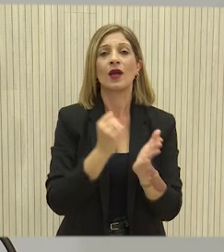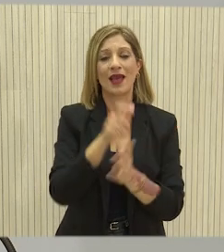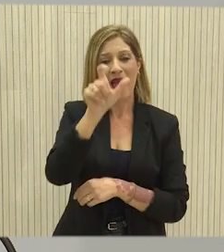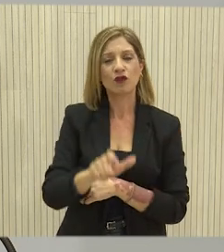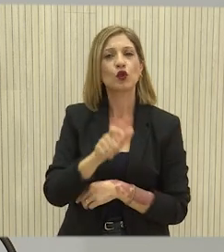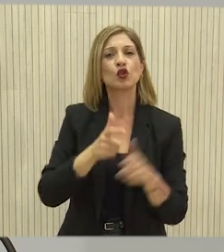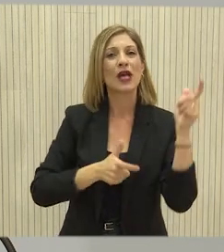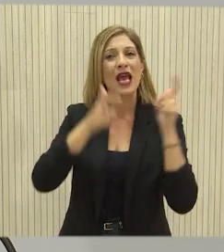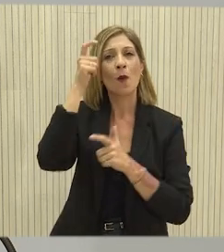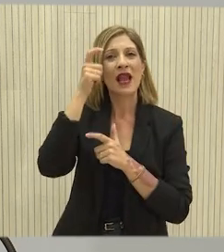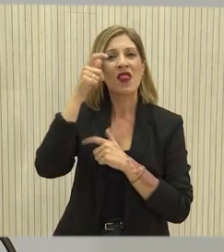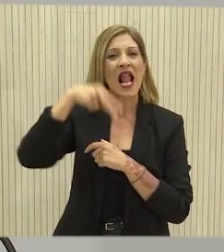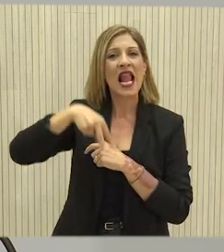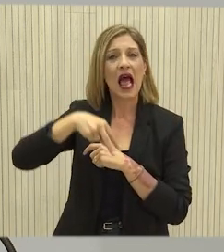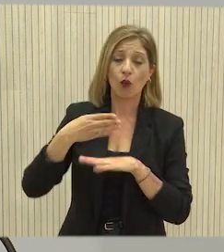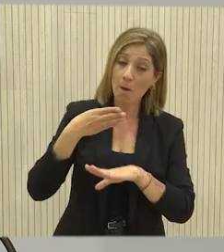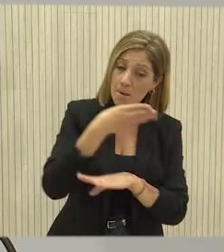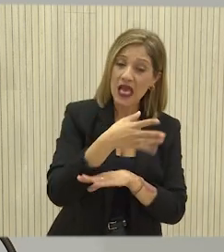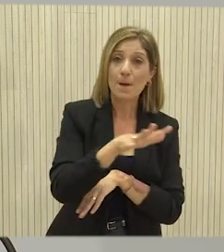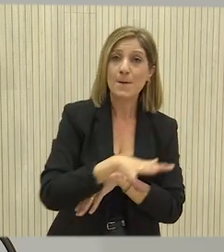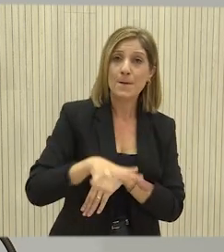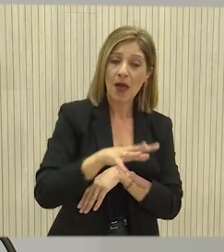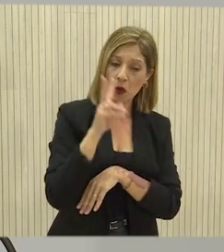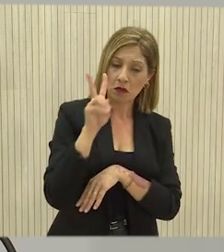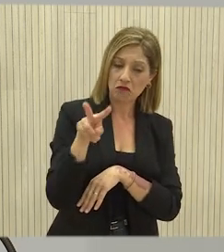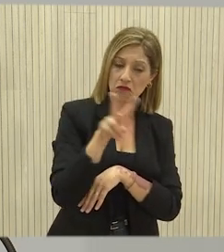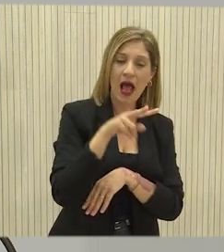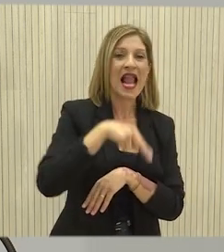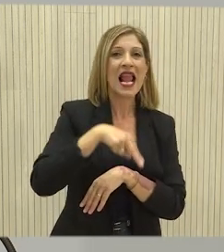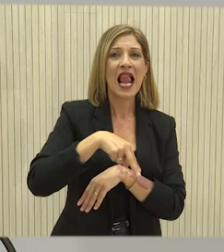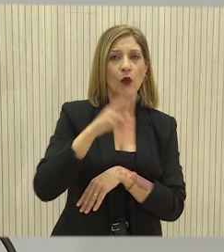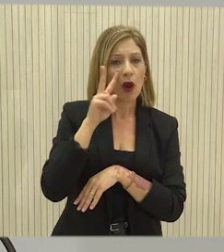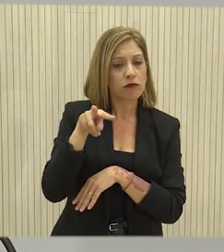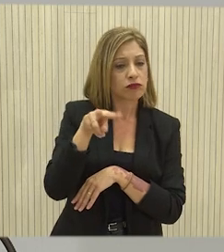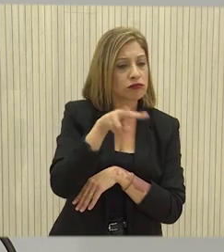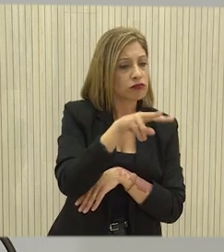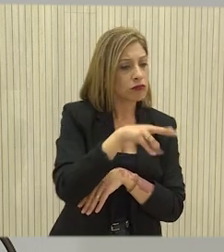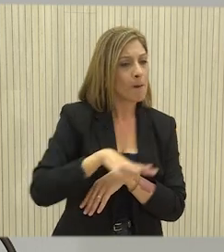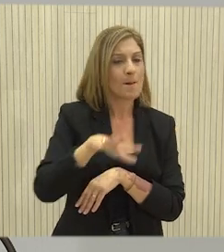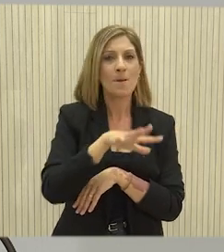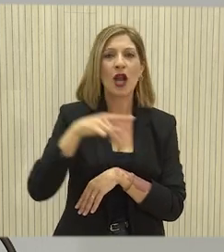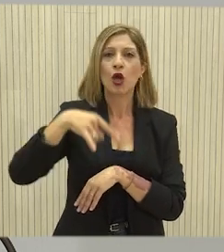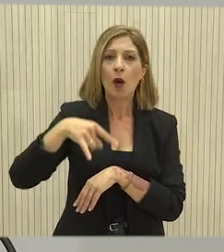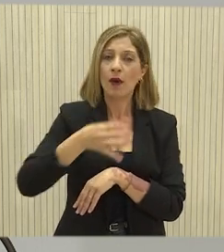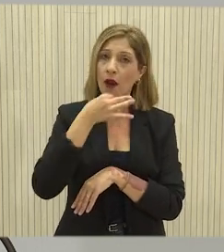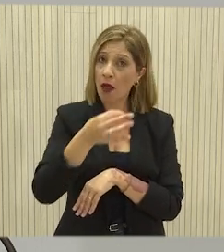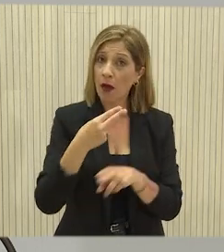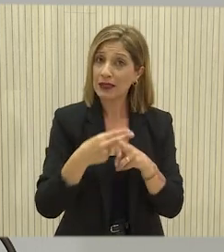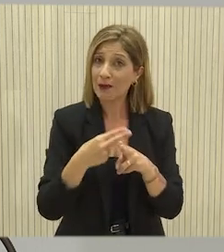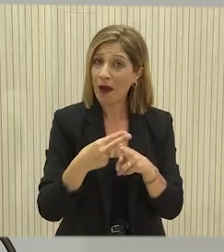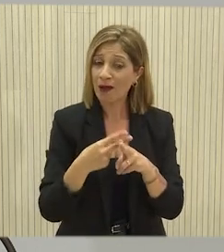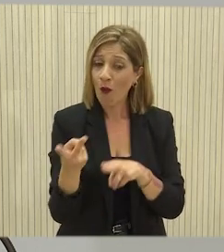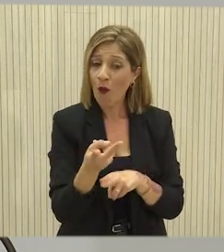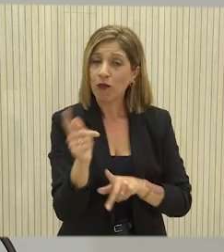κύριος Λακρουά επισκέφθηκε χθες την περιοχή και προέβη και σε δηλώσεις σχετικές για το πόσο σημαντική είναι αυτή η